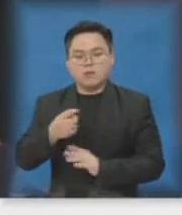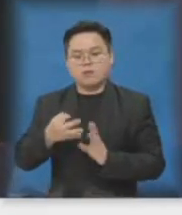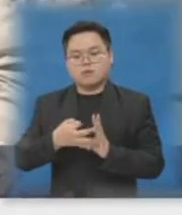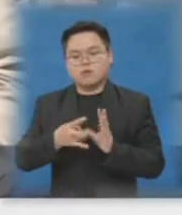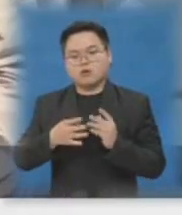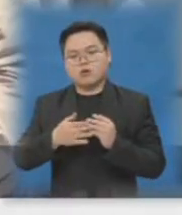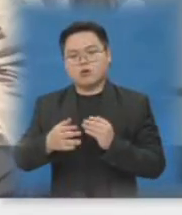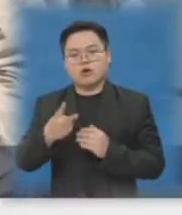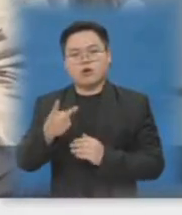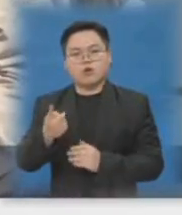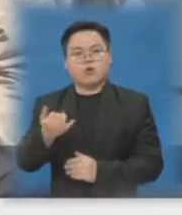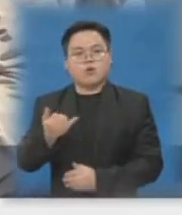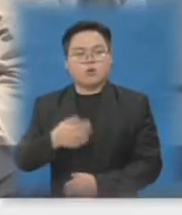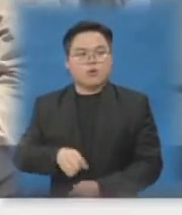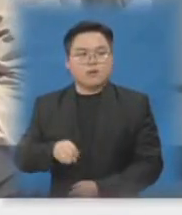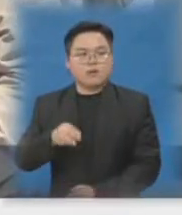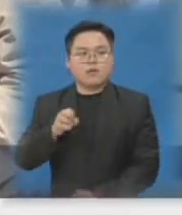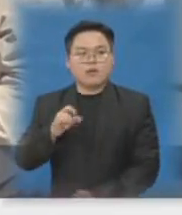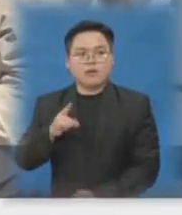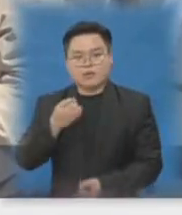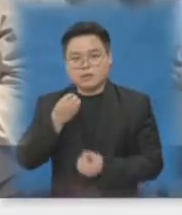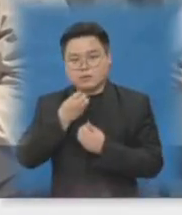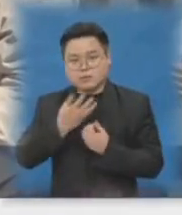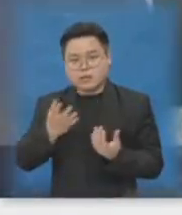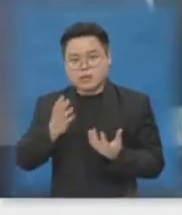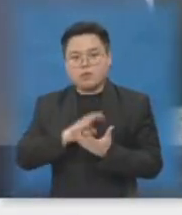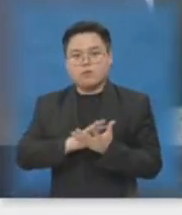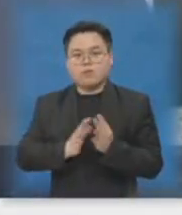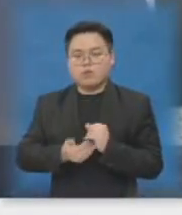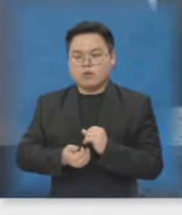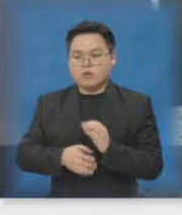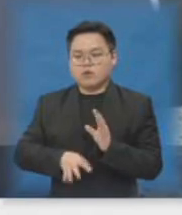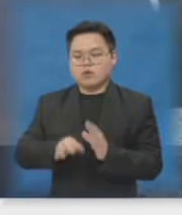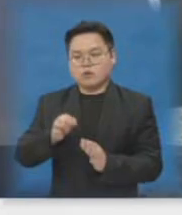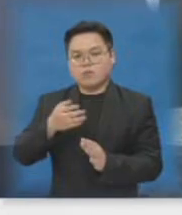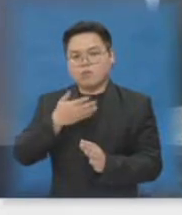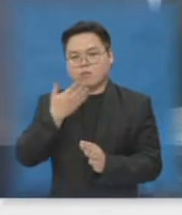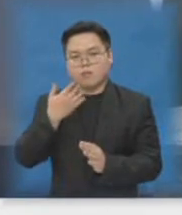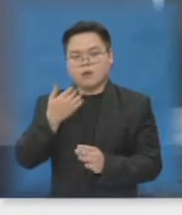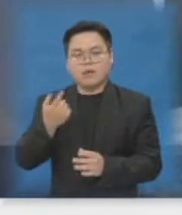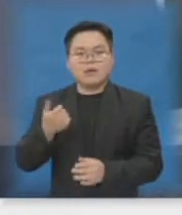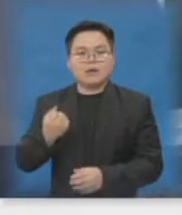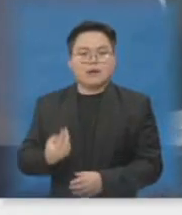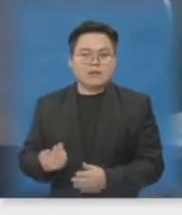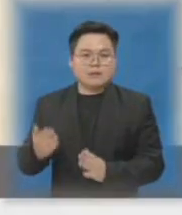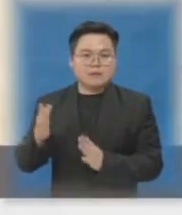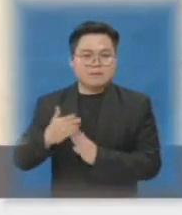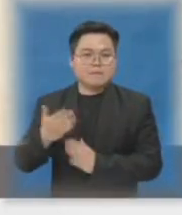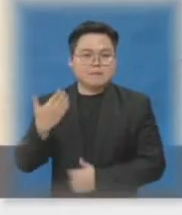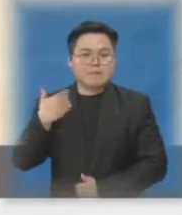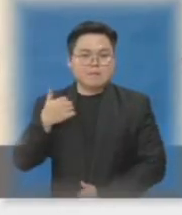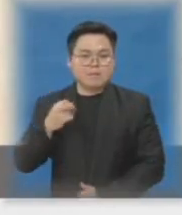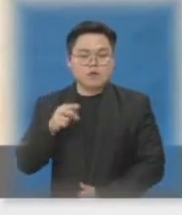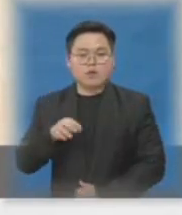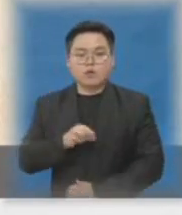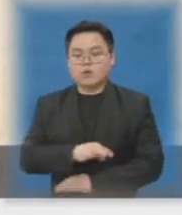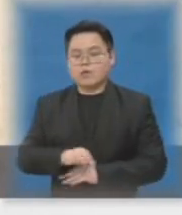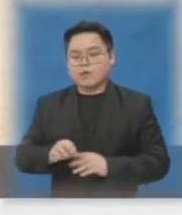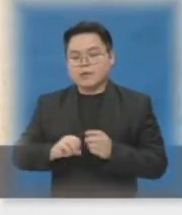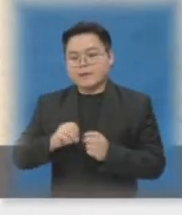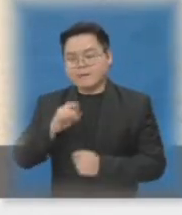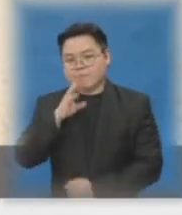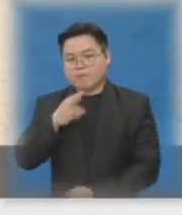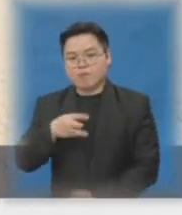тендер зарлаж байсан ч төсөл хэрэгжүүлэгч шалгаралгүй энэхүү ажил нь гацаад байсан юм. Тэгвэл энэхүү гацаад байсан төслийг хэрэгжүүлэхээр мөнх ариун